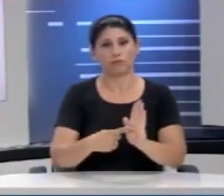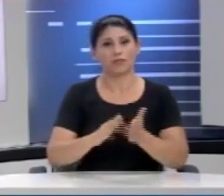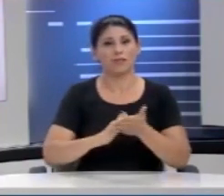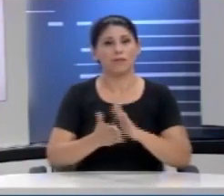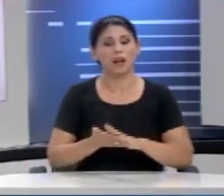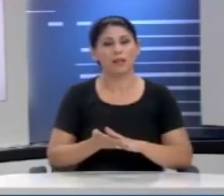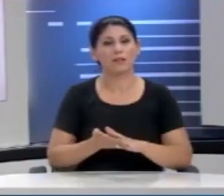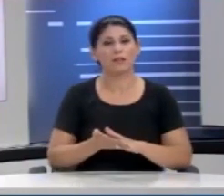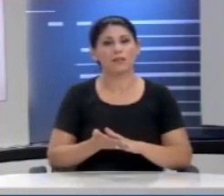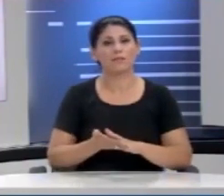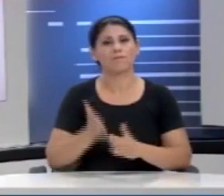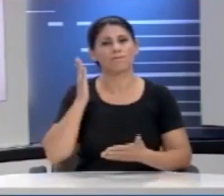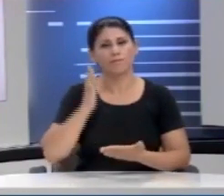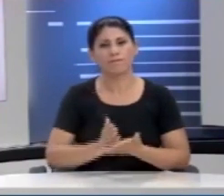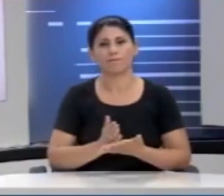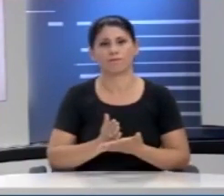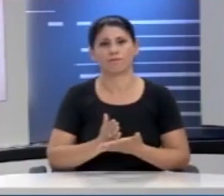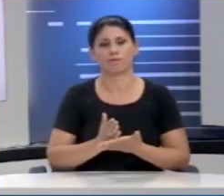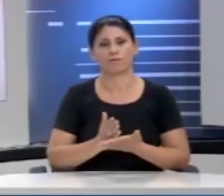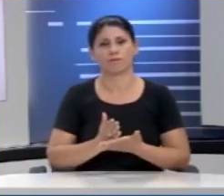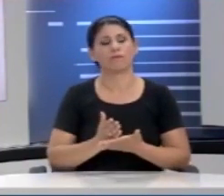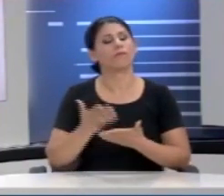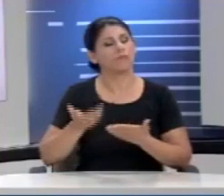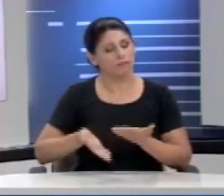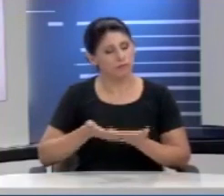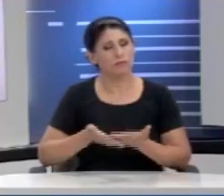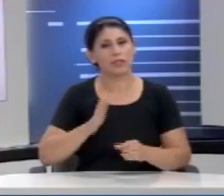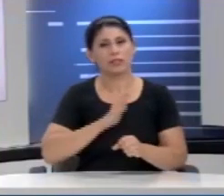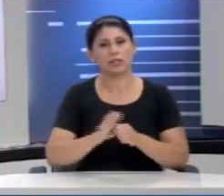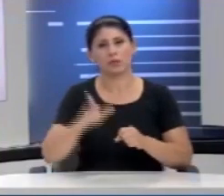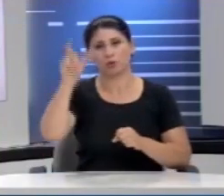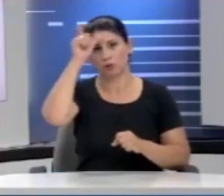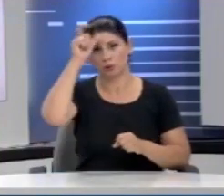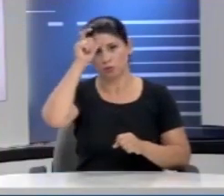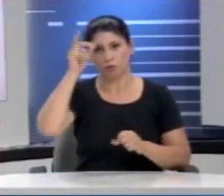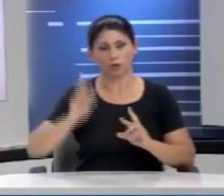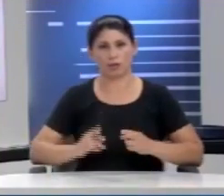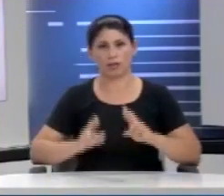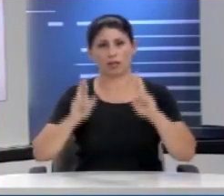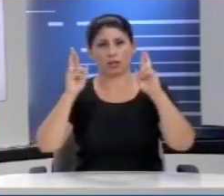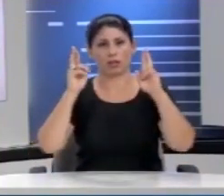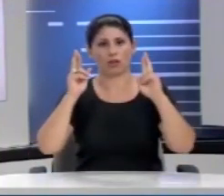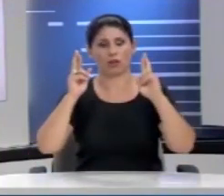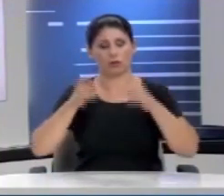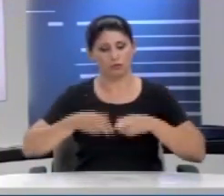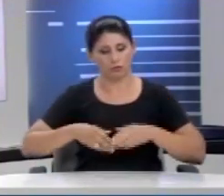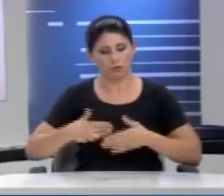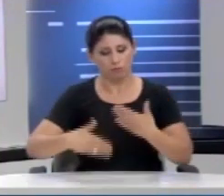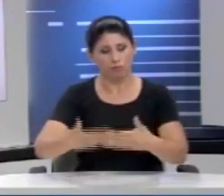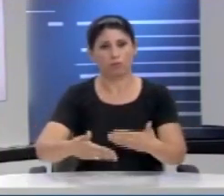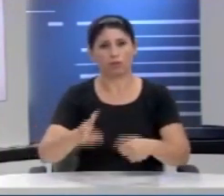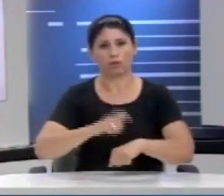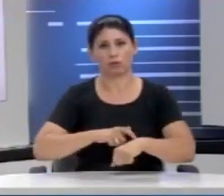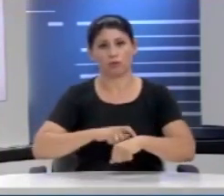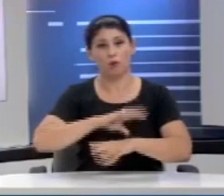στην πράξη καθοριστικές και συντελούν στην κάλυψη των τουρκικών ενεργειών στην πορεία του χρόνου.